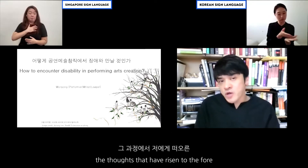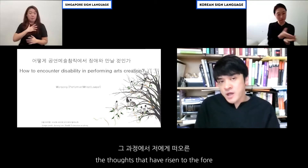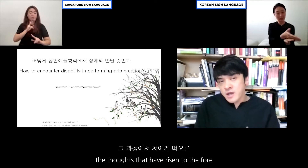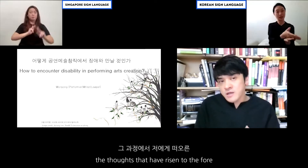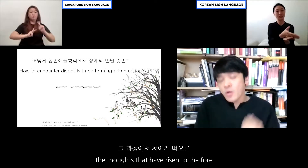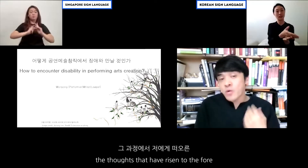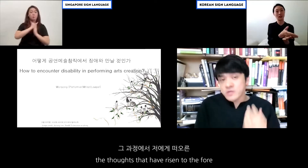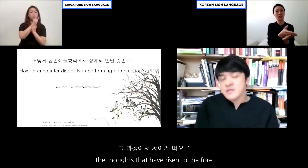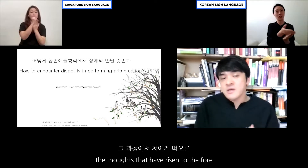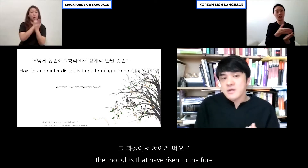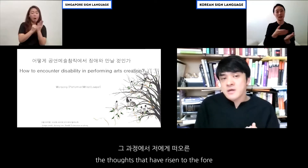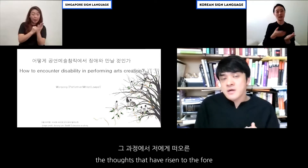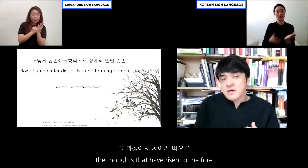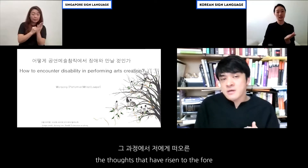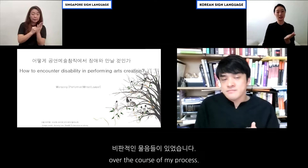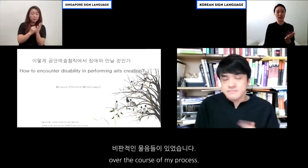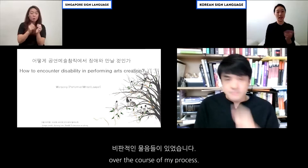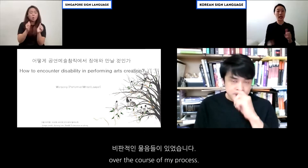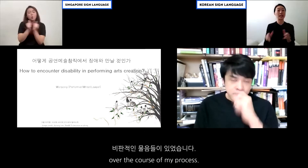과정에서 저에게 떠오른